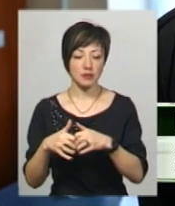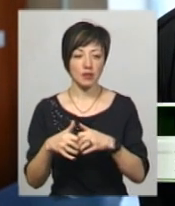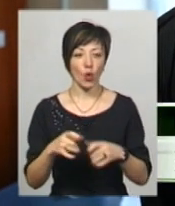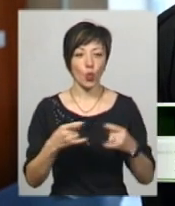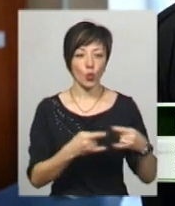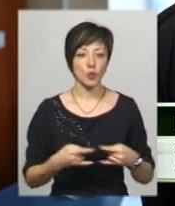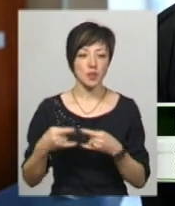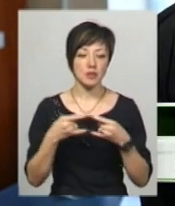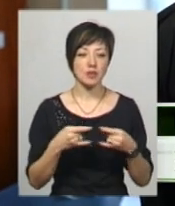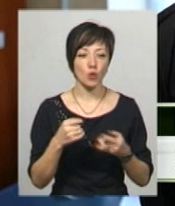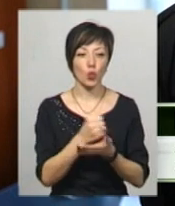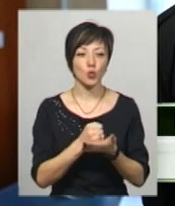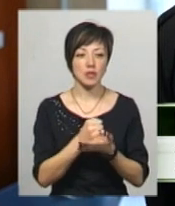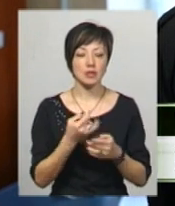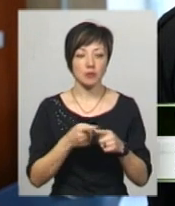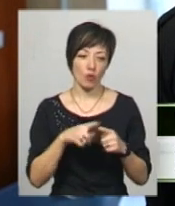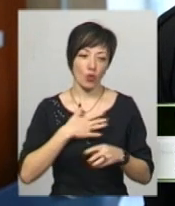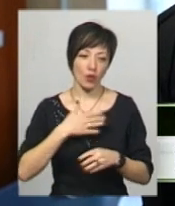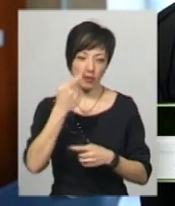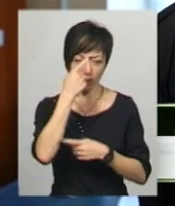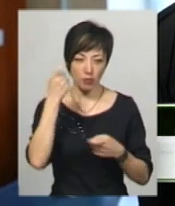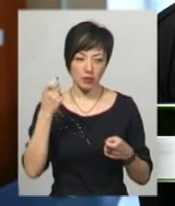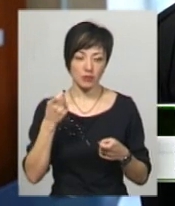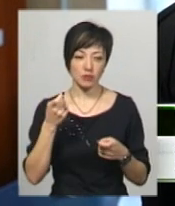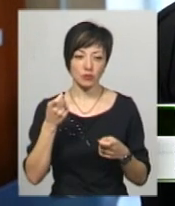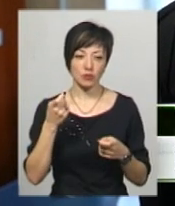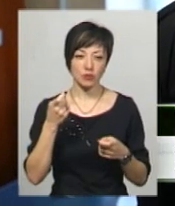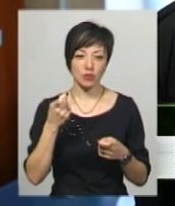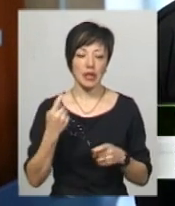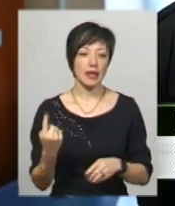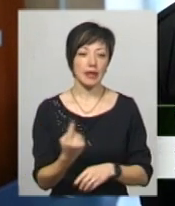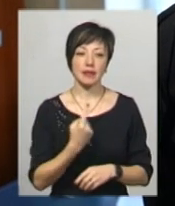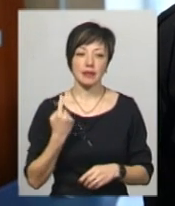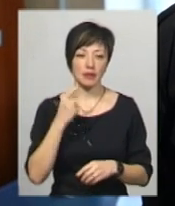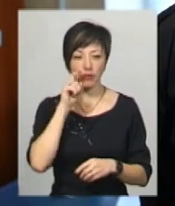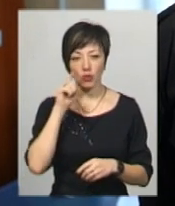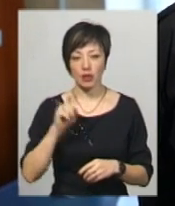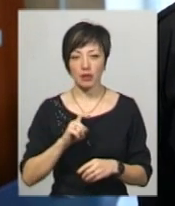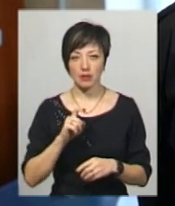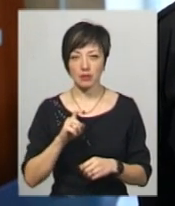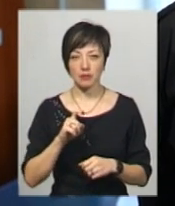апараті УЗІ, який, за моєю інформацією, мабуть, єдиний в Україні,